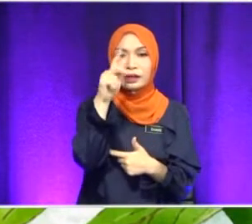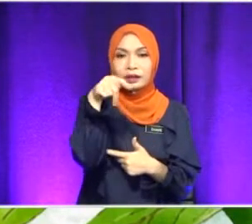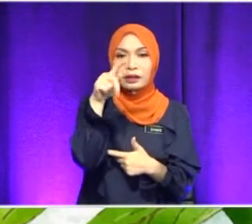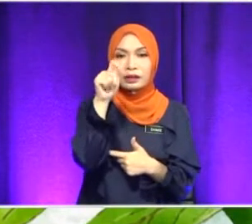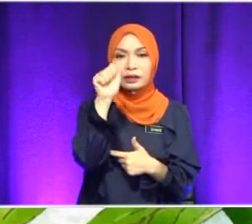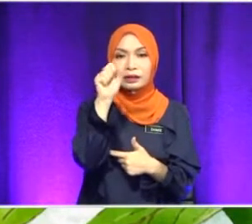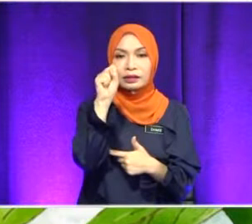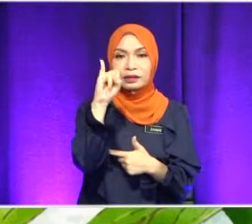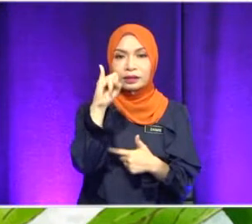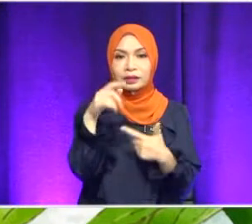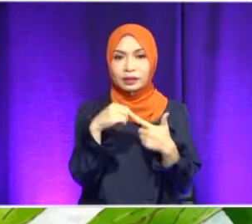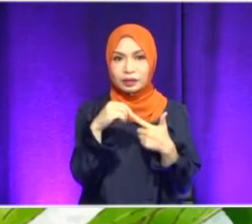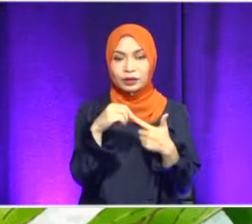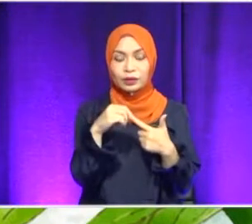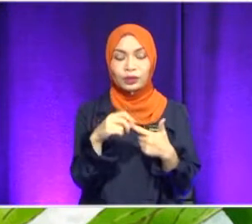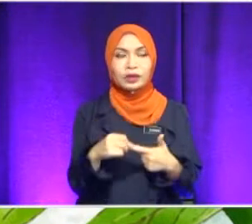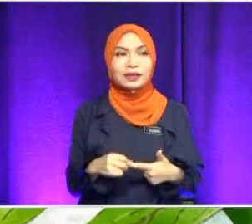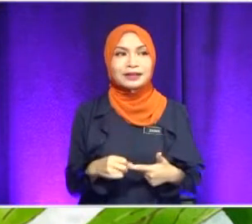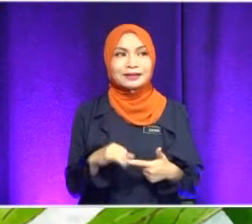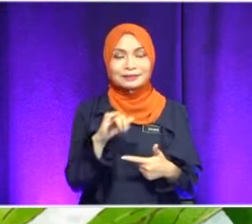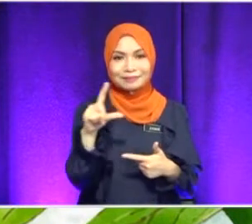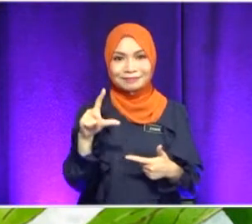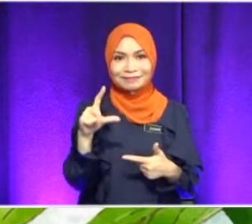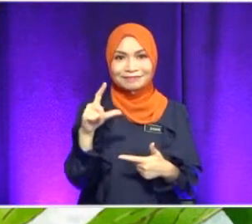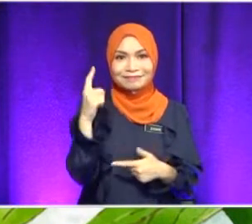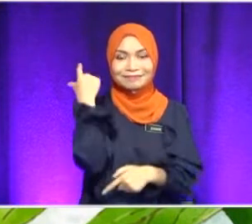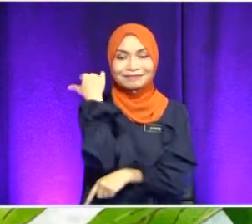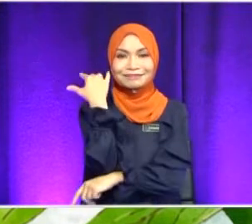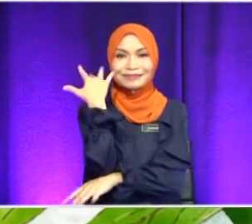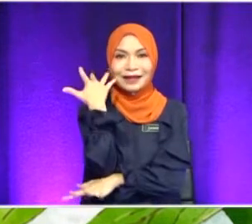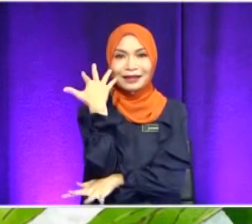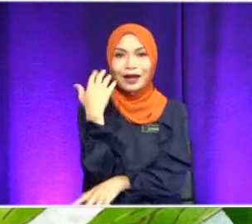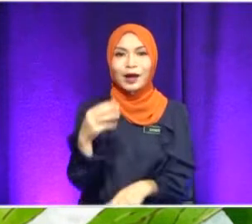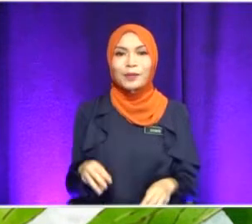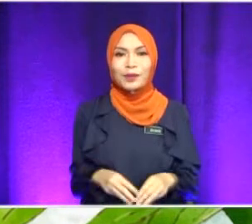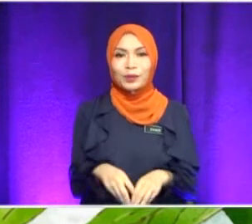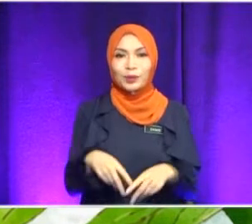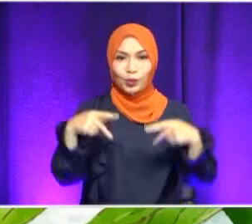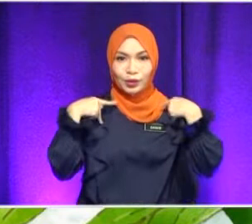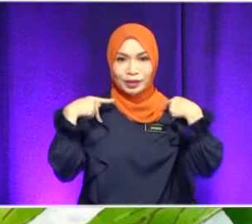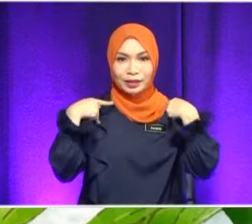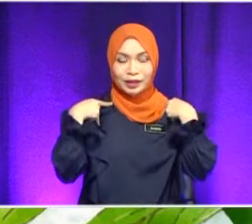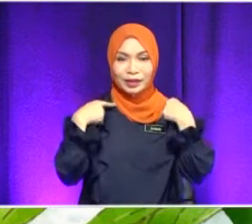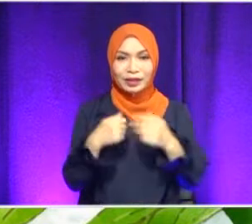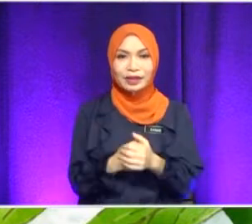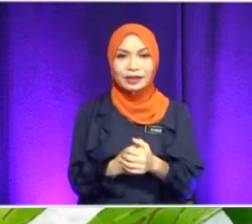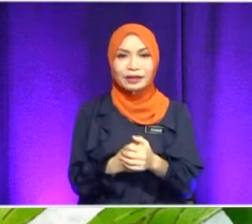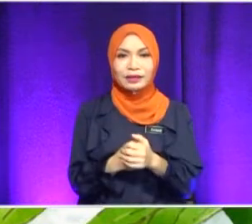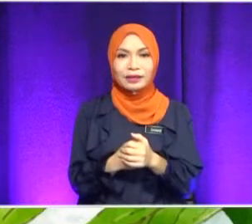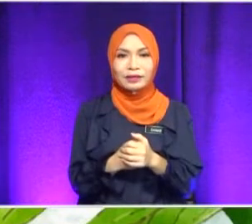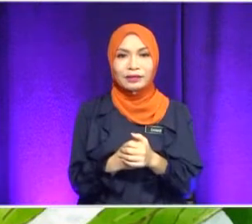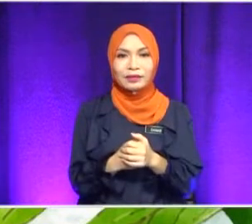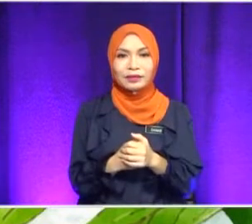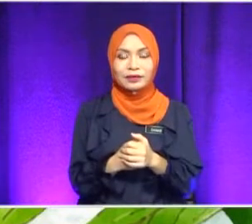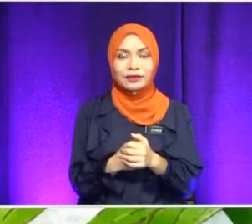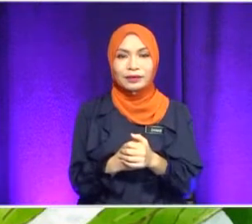adaptasi kedua sedikit you again I mempunyai baku yang besar seperti yang kita tahu dalam sel